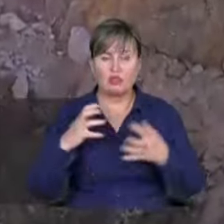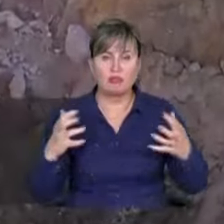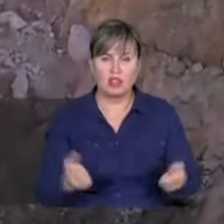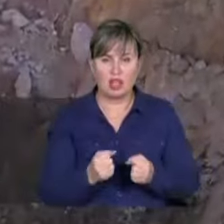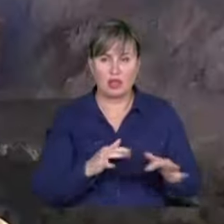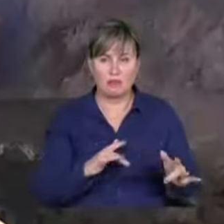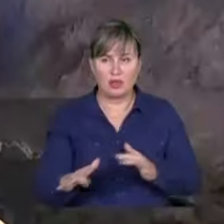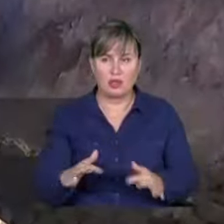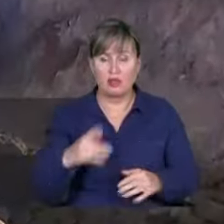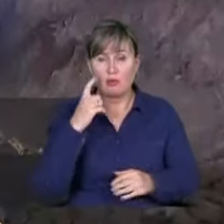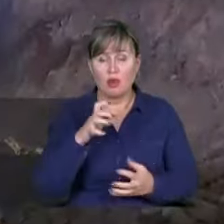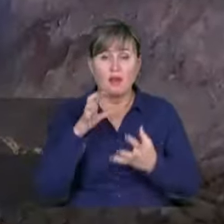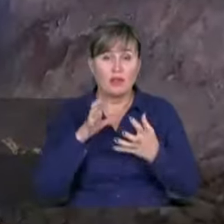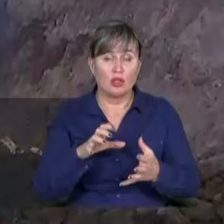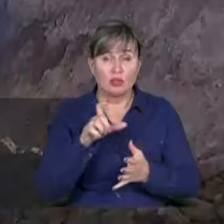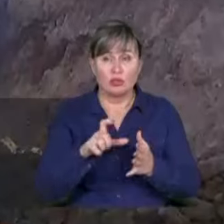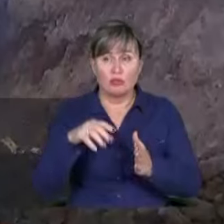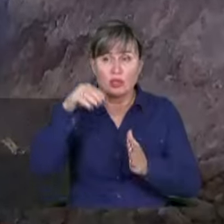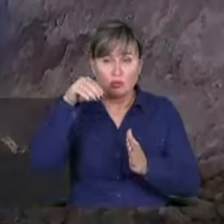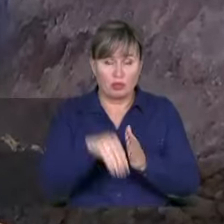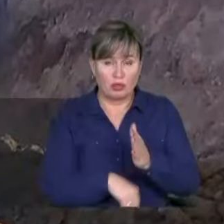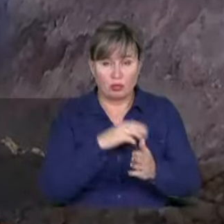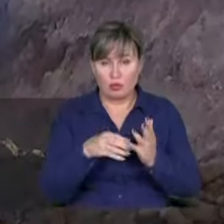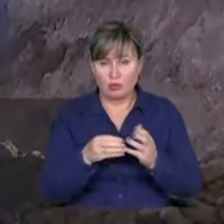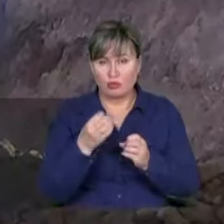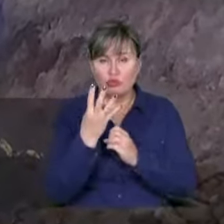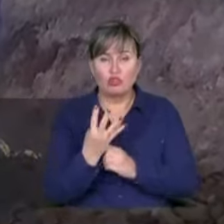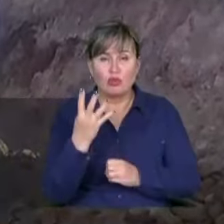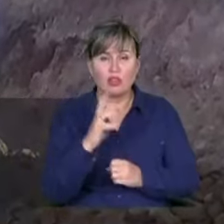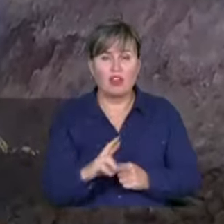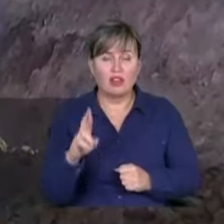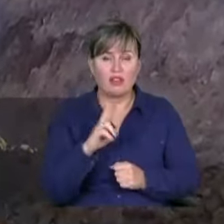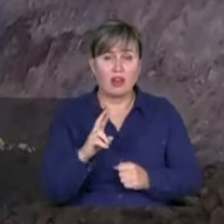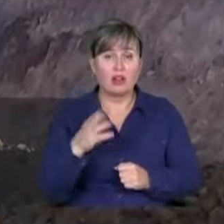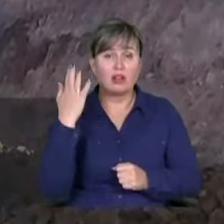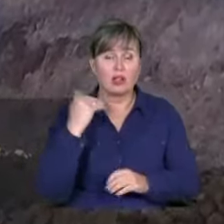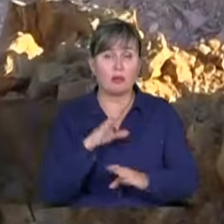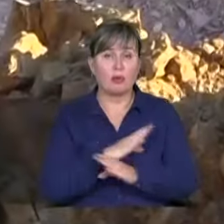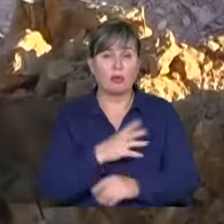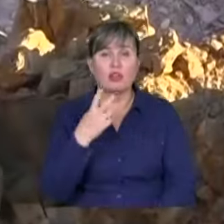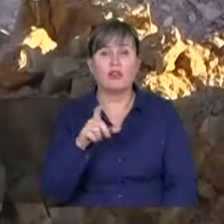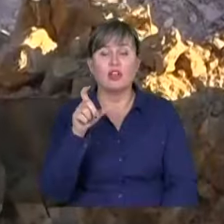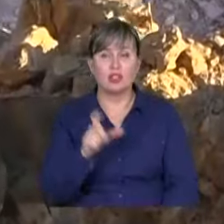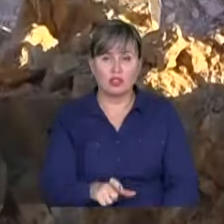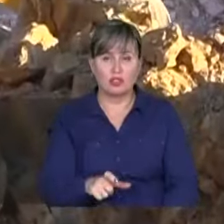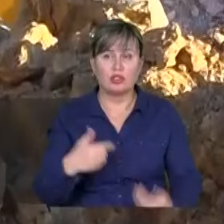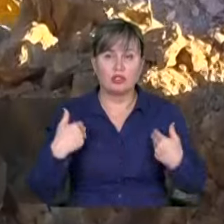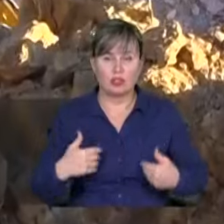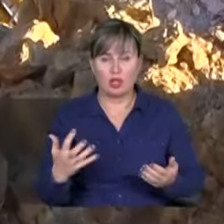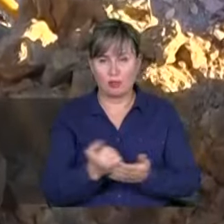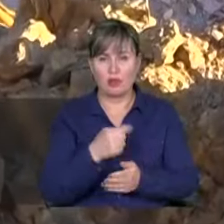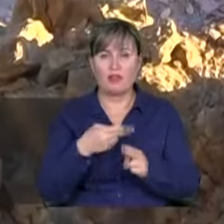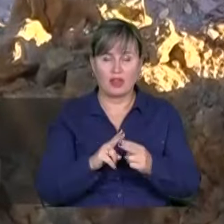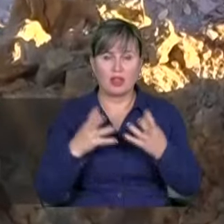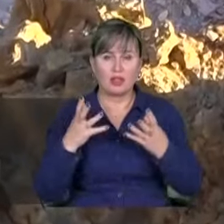операцию. Напомню, автобус с людьми провалился под землю еще 4 января. Тогда погибли два человека, их тела обнаружили в тот же